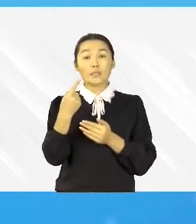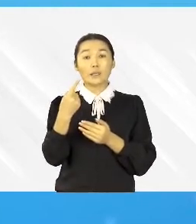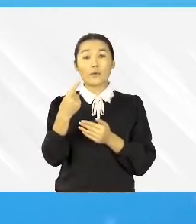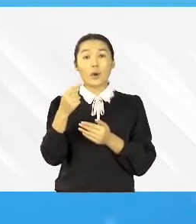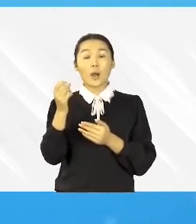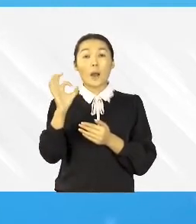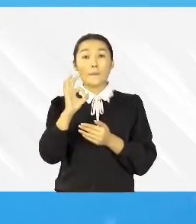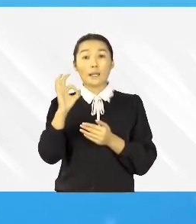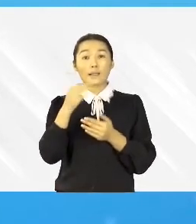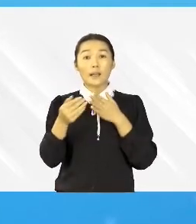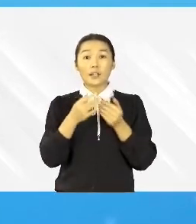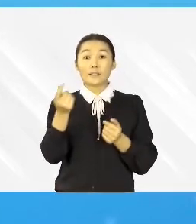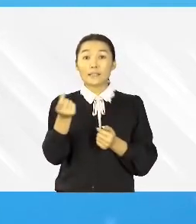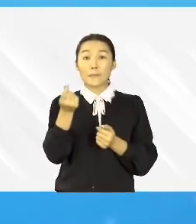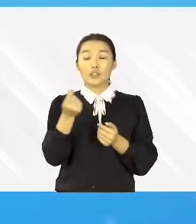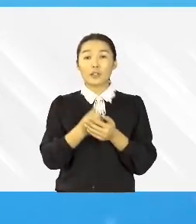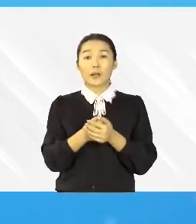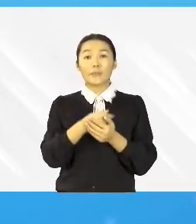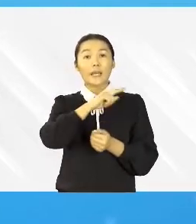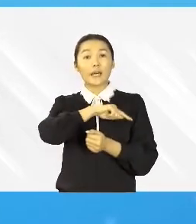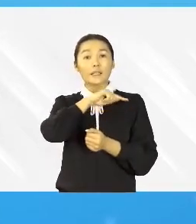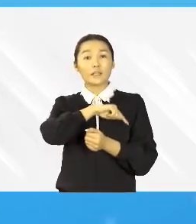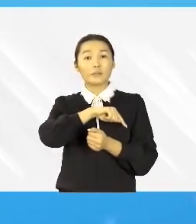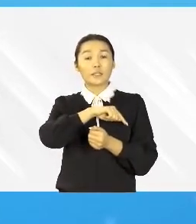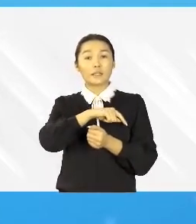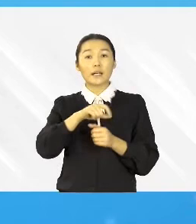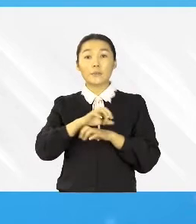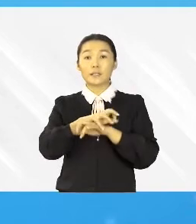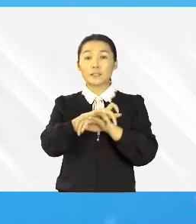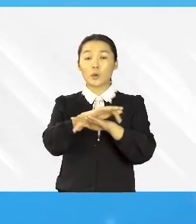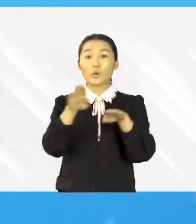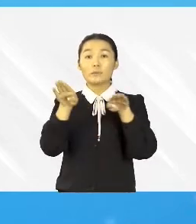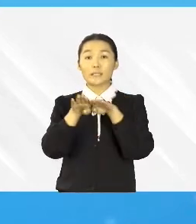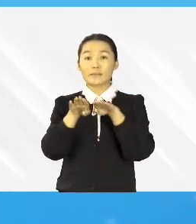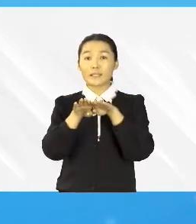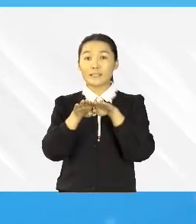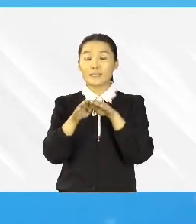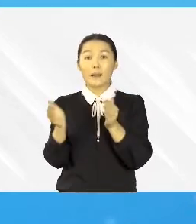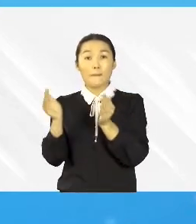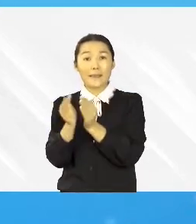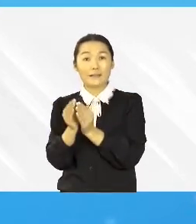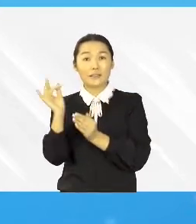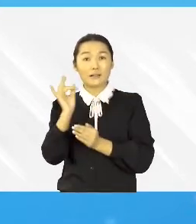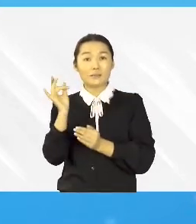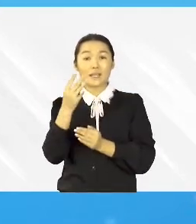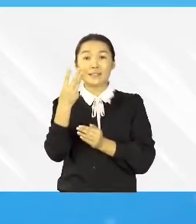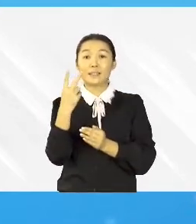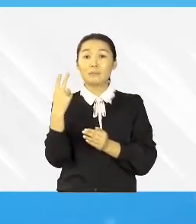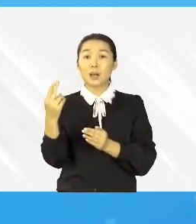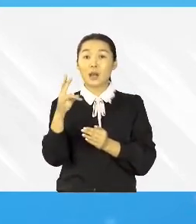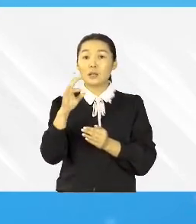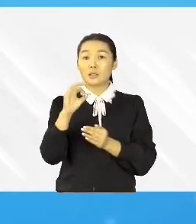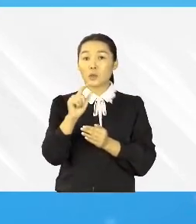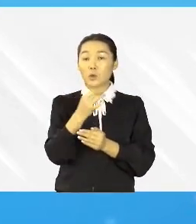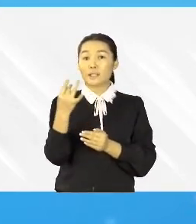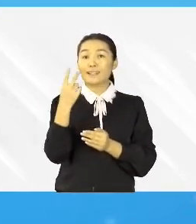семечка. Характерными признаками насекомых являются сравнительно мелкие размеры, три пары ног и две пары